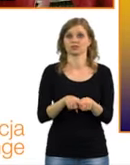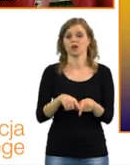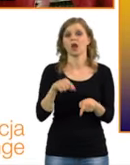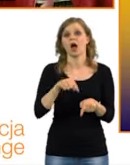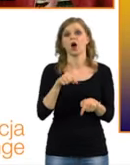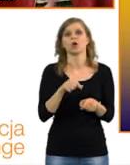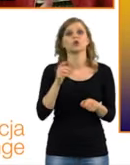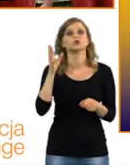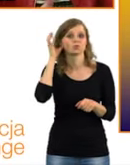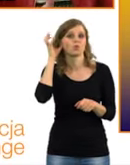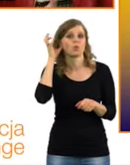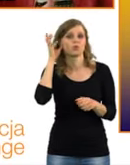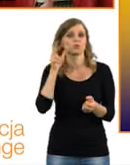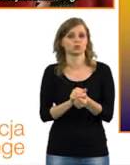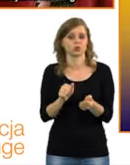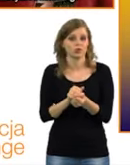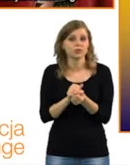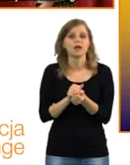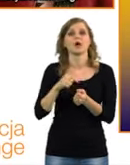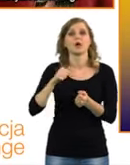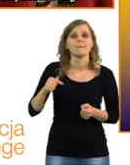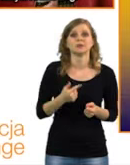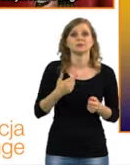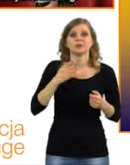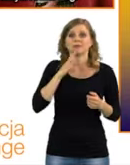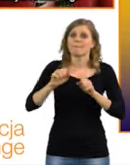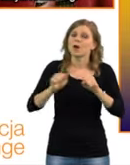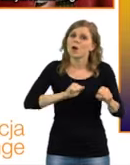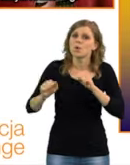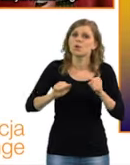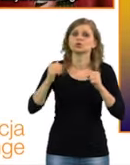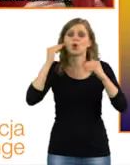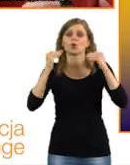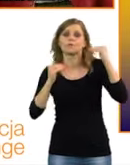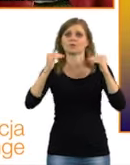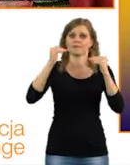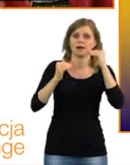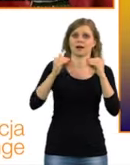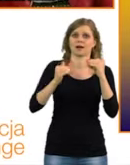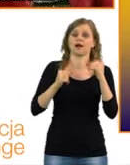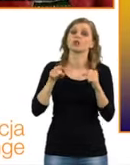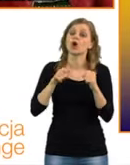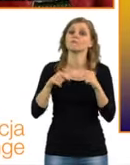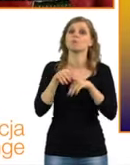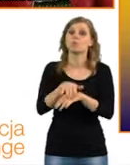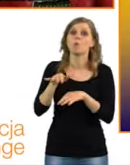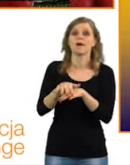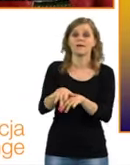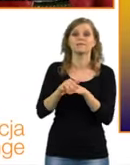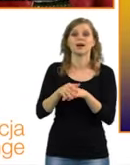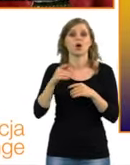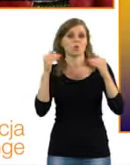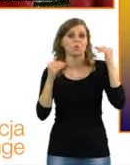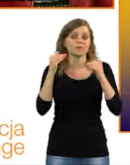szczególnie jest tutaj zmysł słuchu. Czyli musimy pobudzić równowagę i oddziałujemy tym